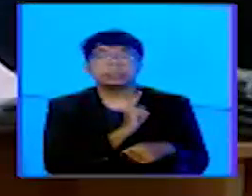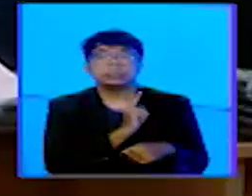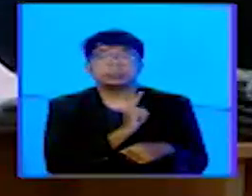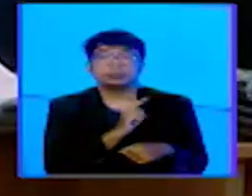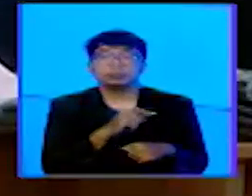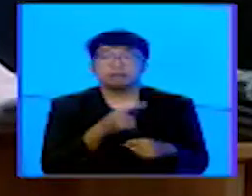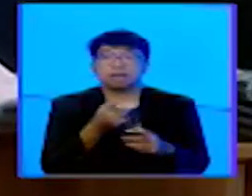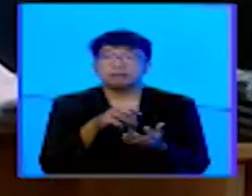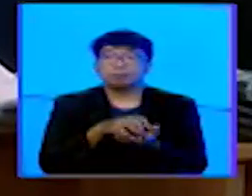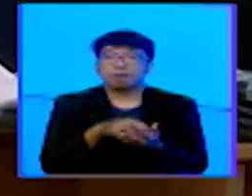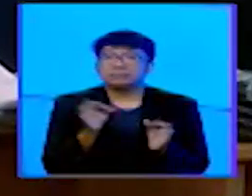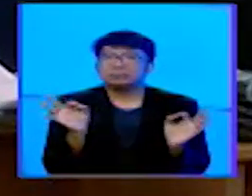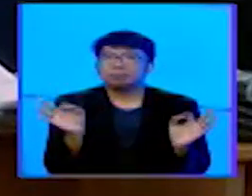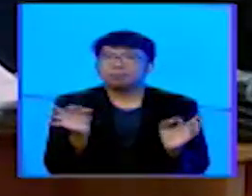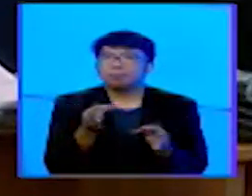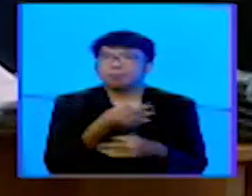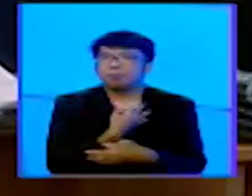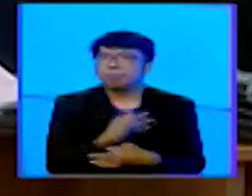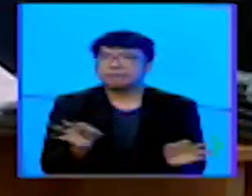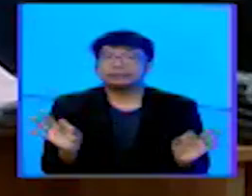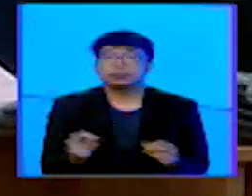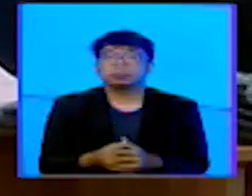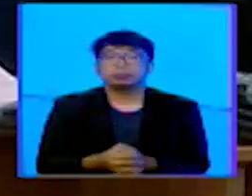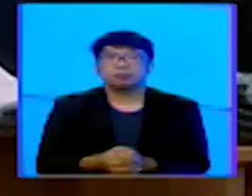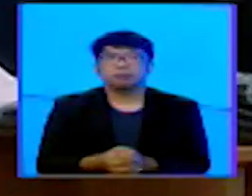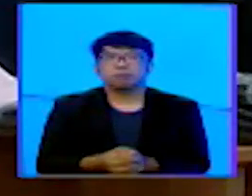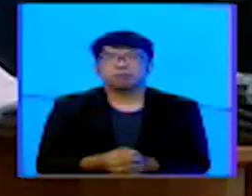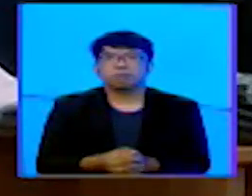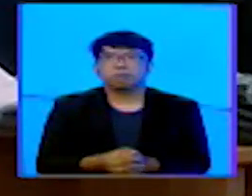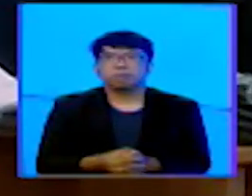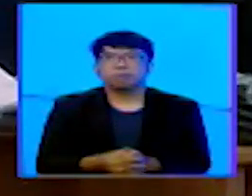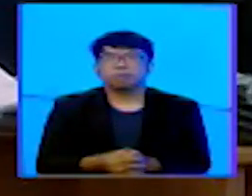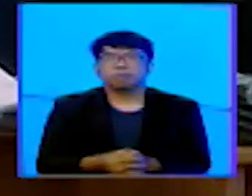tempat yang sepi. Dari Jakarta, Tim Liputan iNews melaporkan.